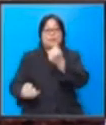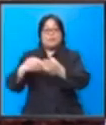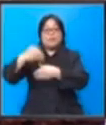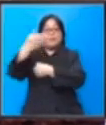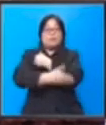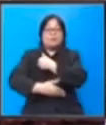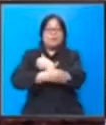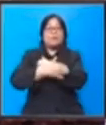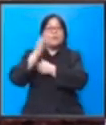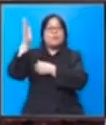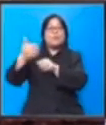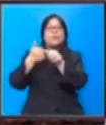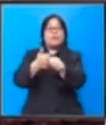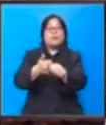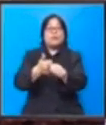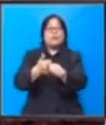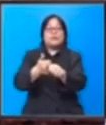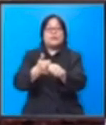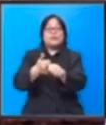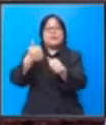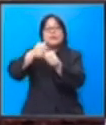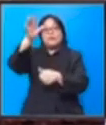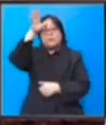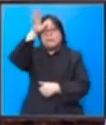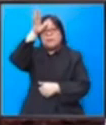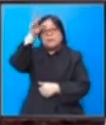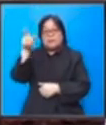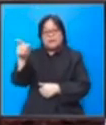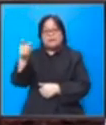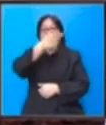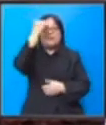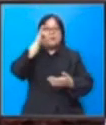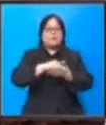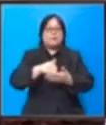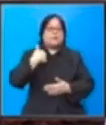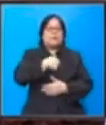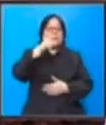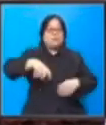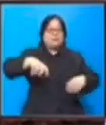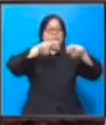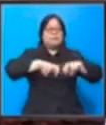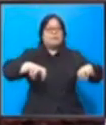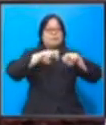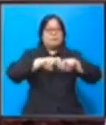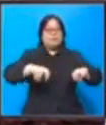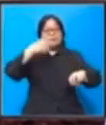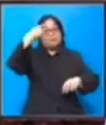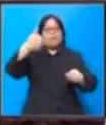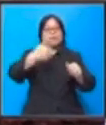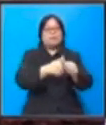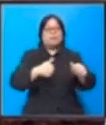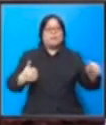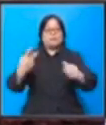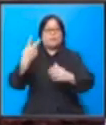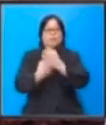negara akan mengikut warga negara bapa. Jadi sebab itulah kita perlu teliti untuk mengelakkan